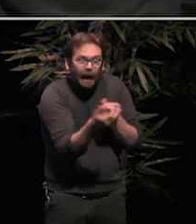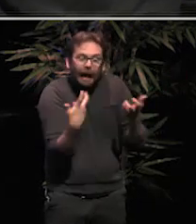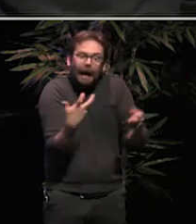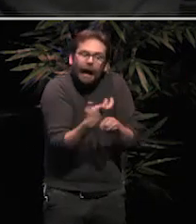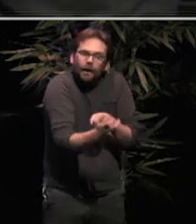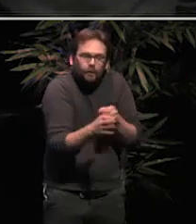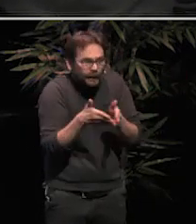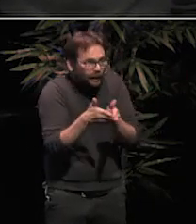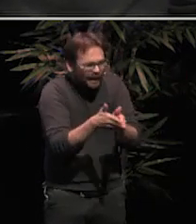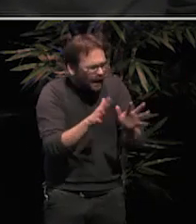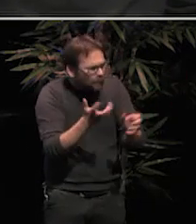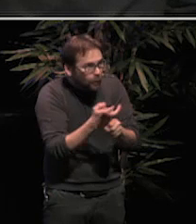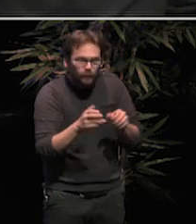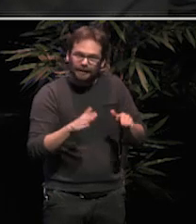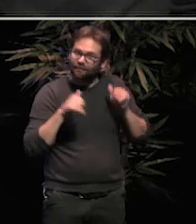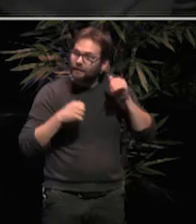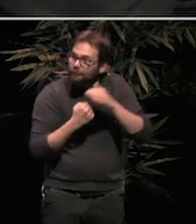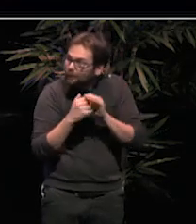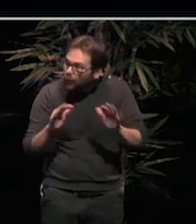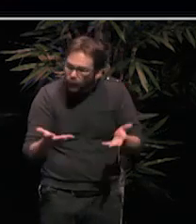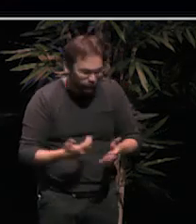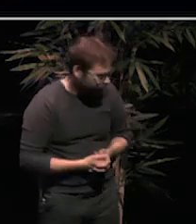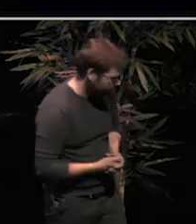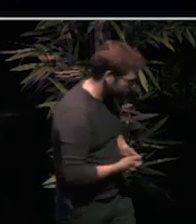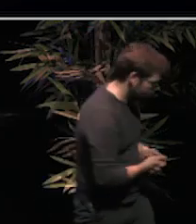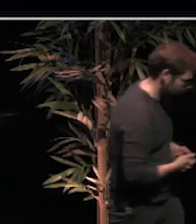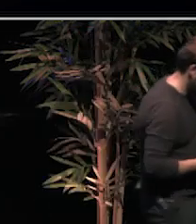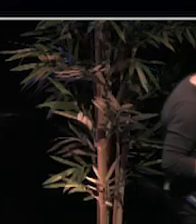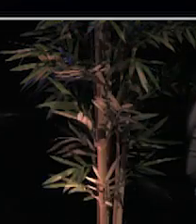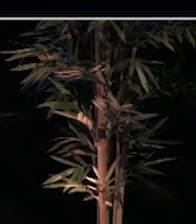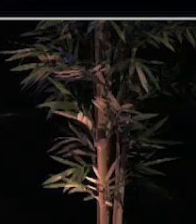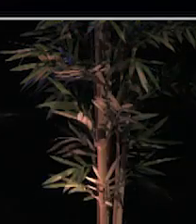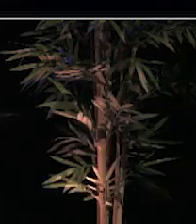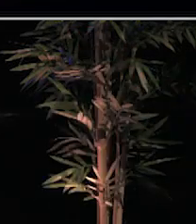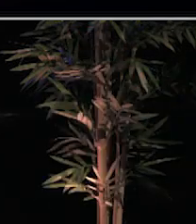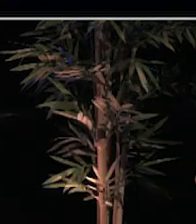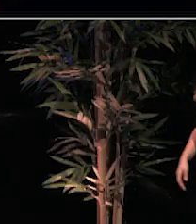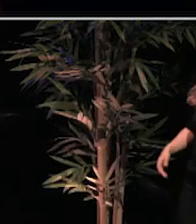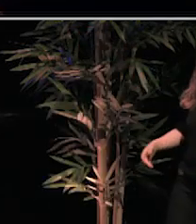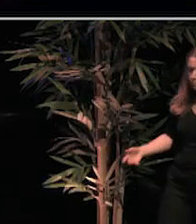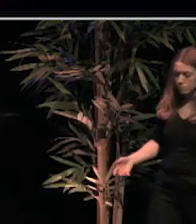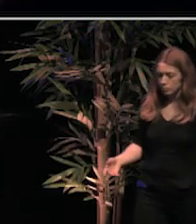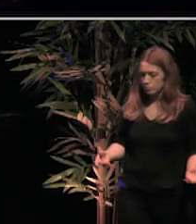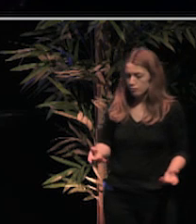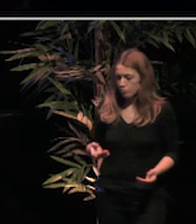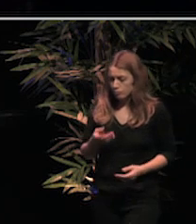à ne pas se mettre en danger à ce moment-là? Je crois qu'il y a... En fait, le maître mot, en fait,